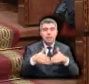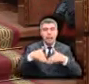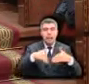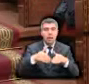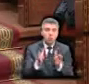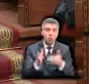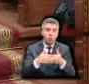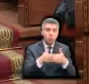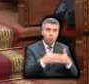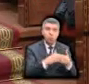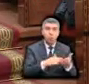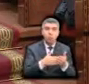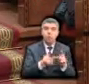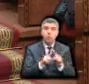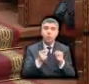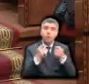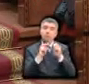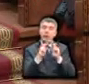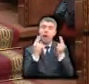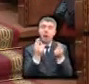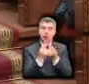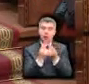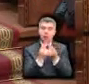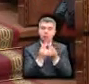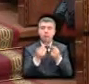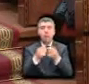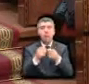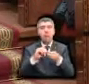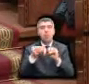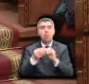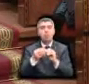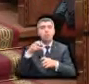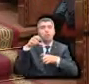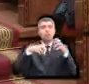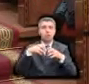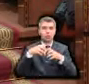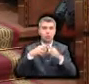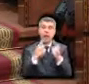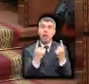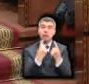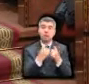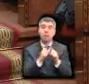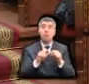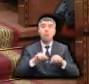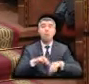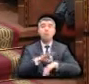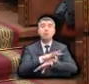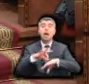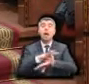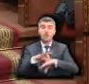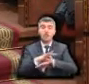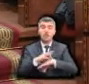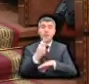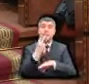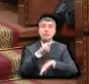بما يجري في دول العالم، لكن جميع الدول اللي فيها الثلوج كاين فيها هذا الإشكال هذا. وأنا كانوا الموظفين ديالي تيبقاو كاين اللي كيتنعس ساعتين، تينعس